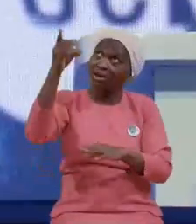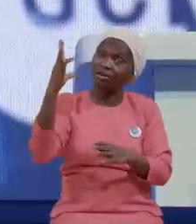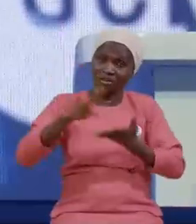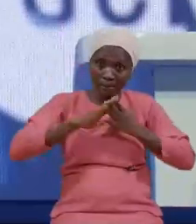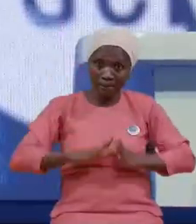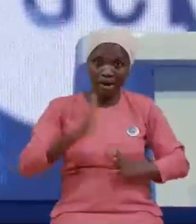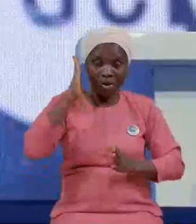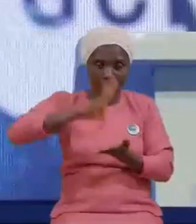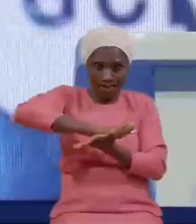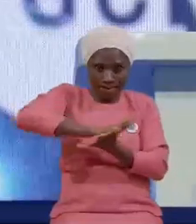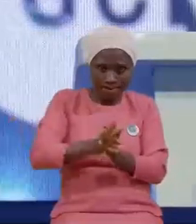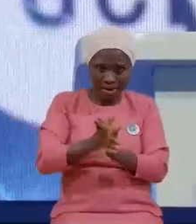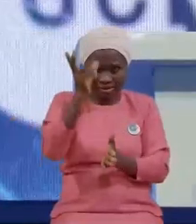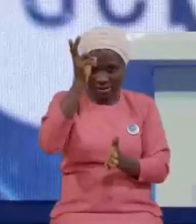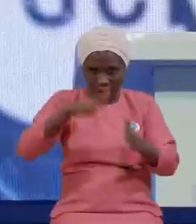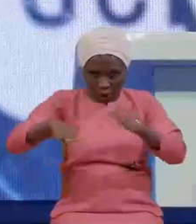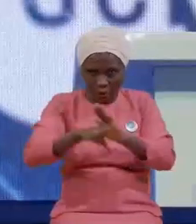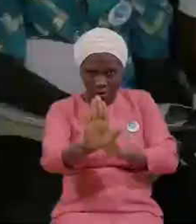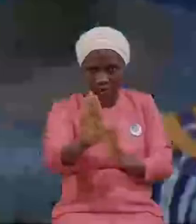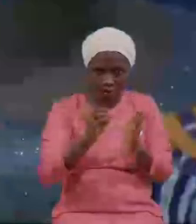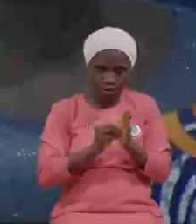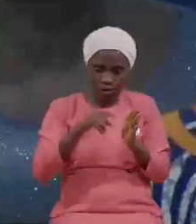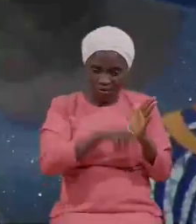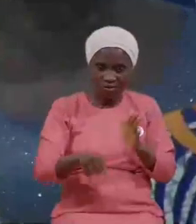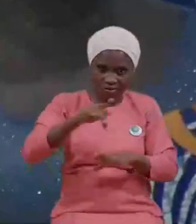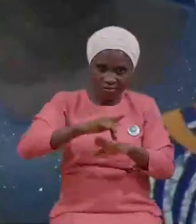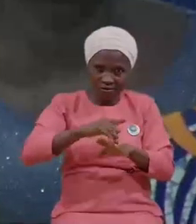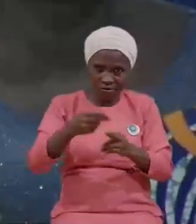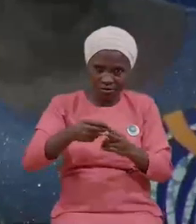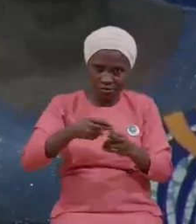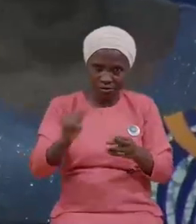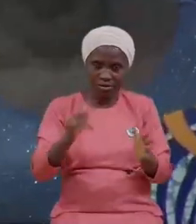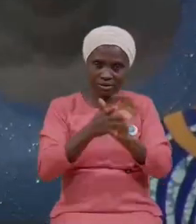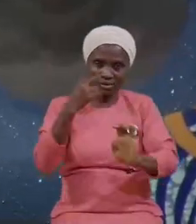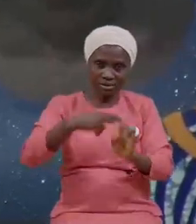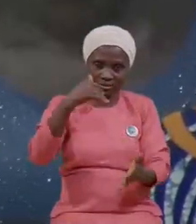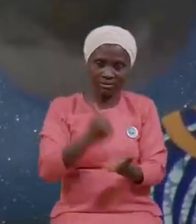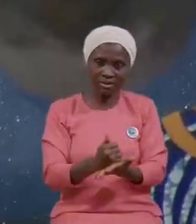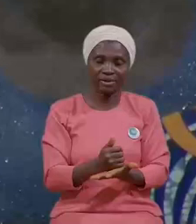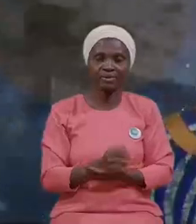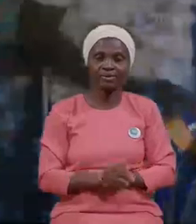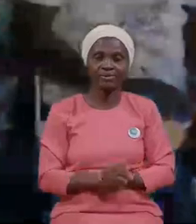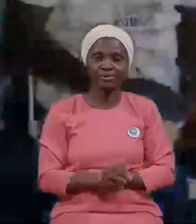soir, le Dieu de paix écrasera Satan bientôt sous tes pieds.